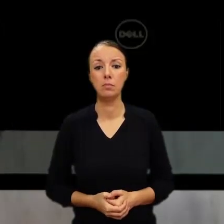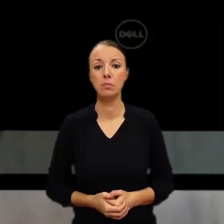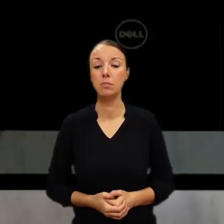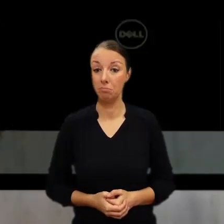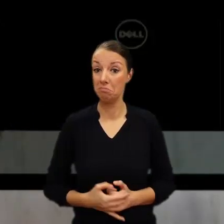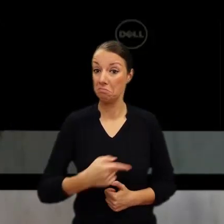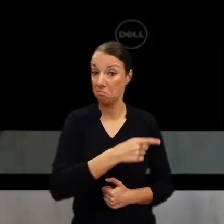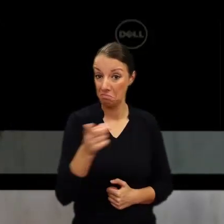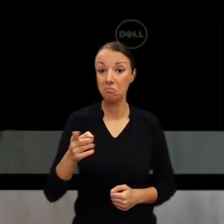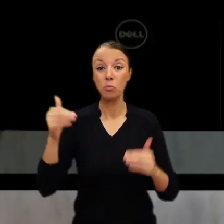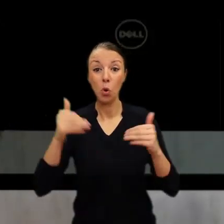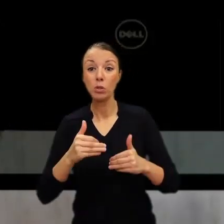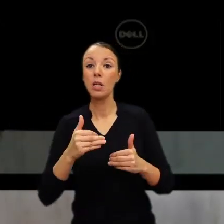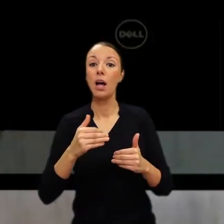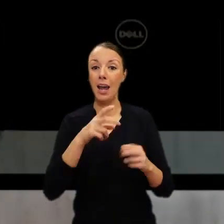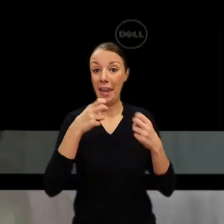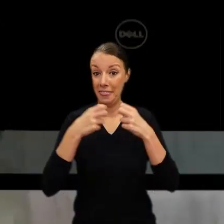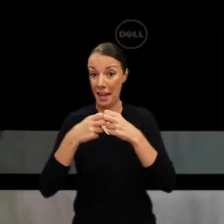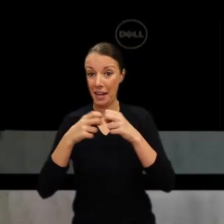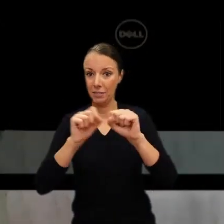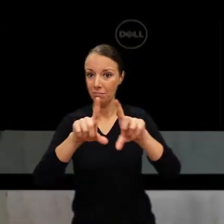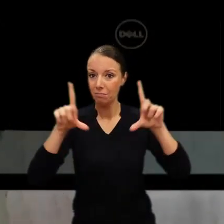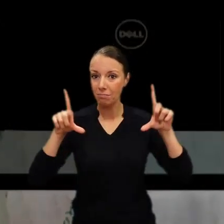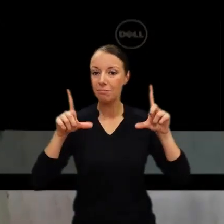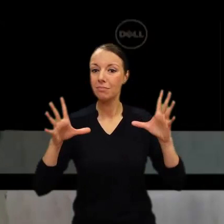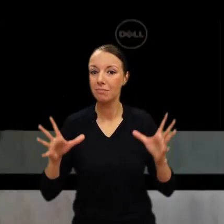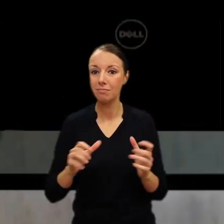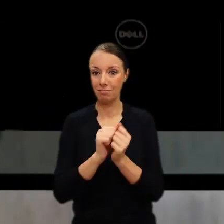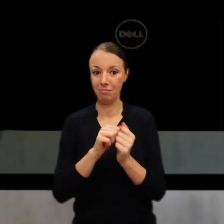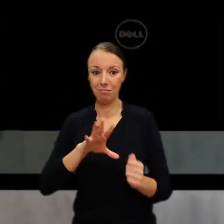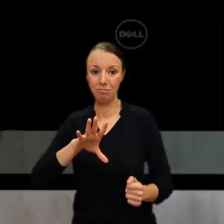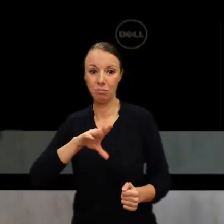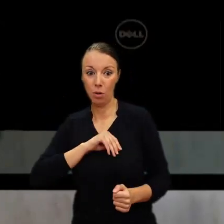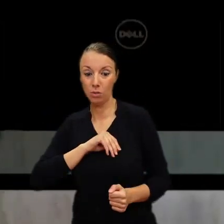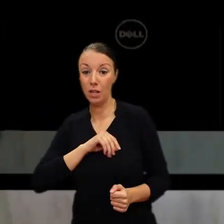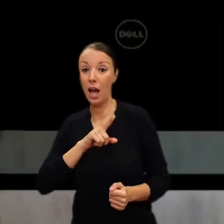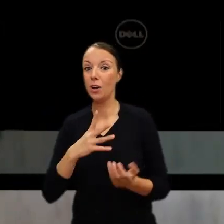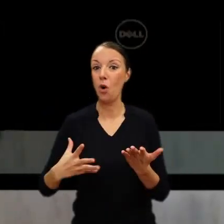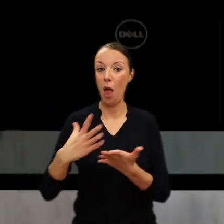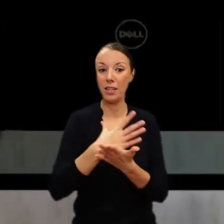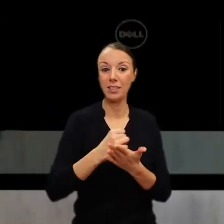szalić kolekcję dzikowską znowu i